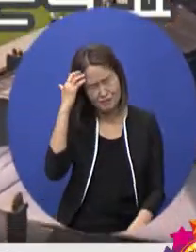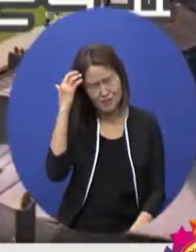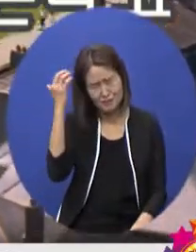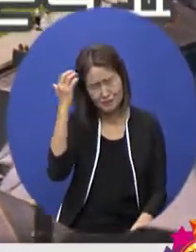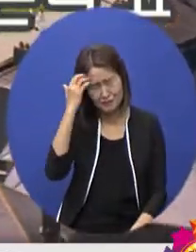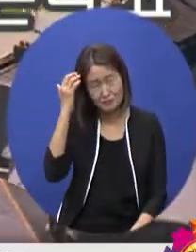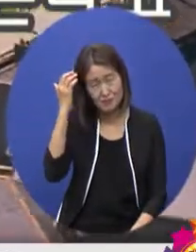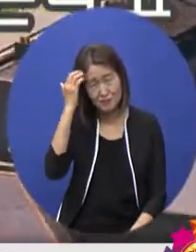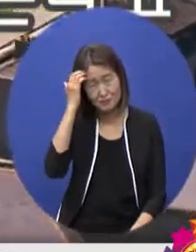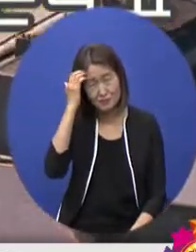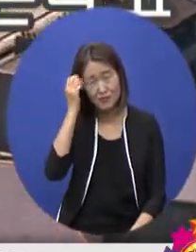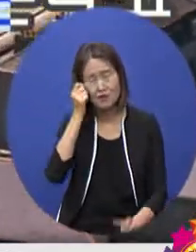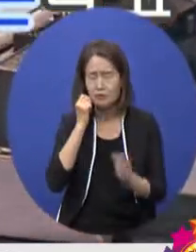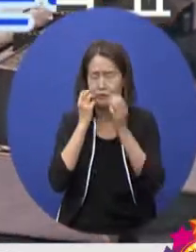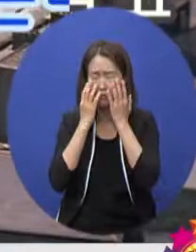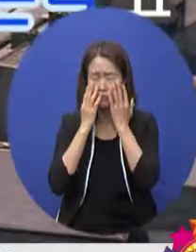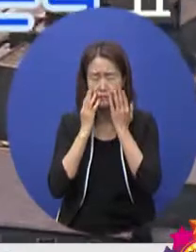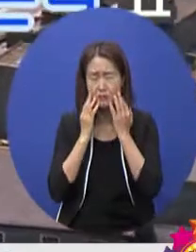고달프다